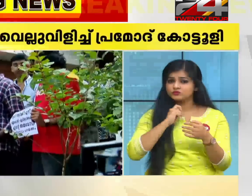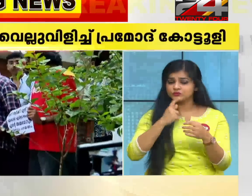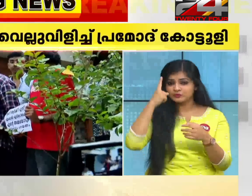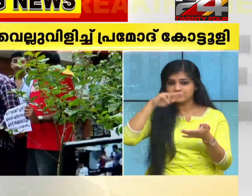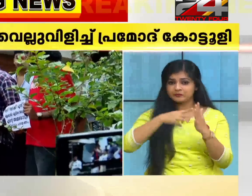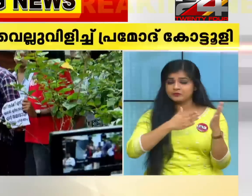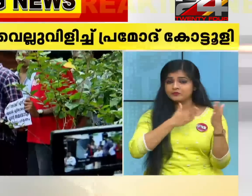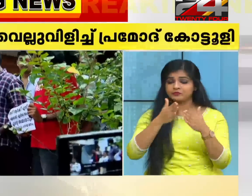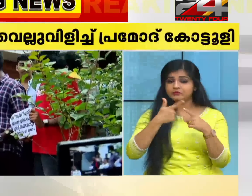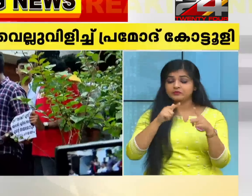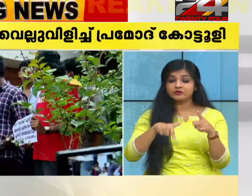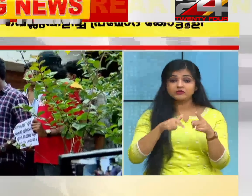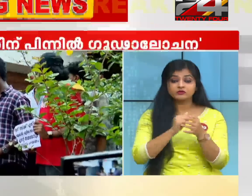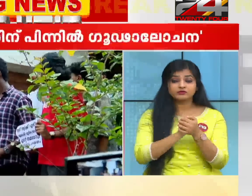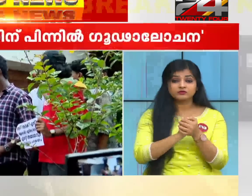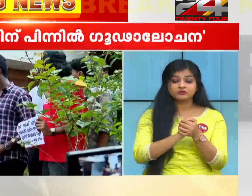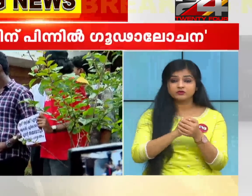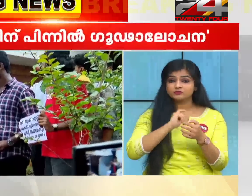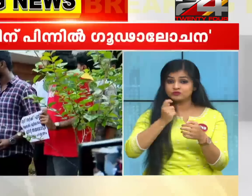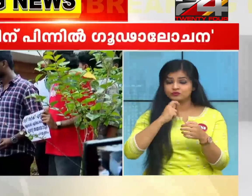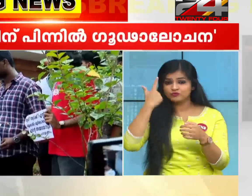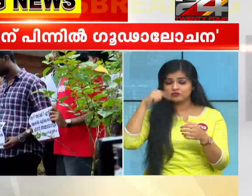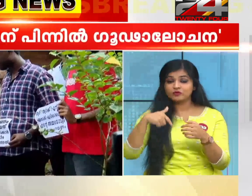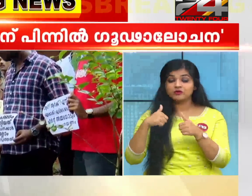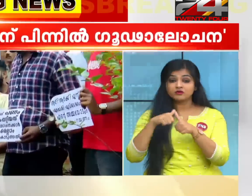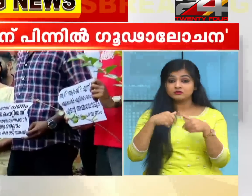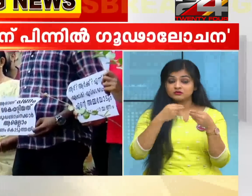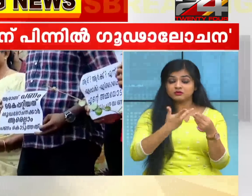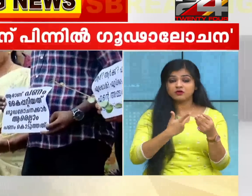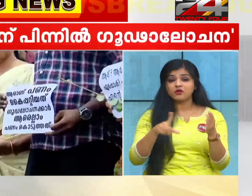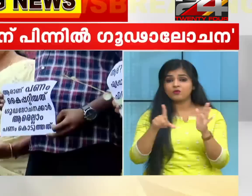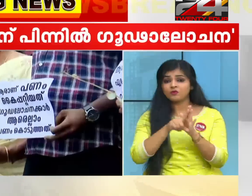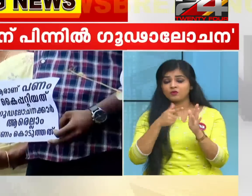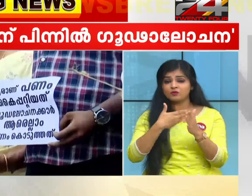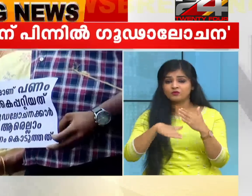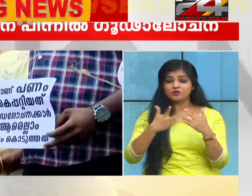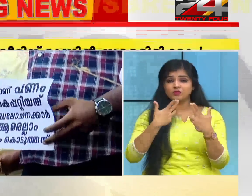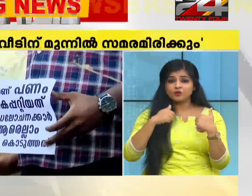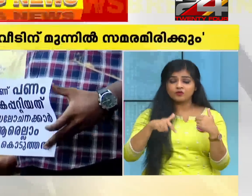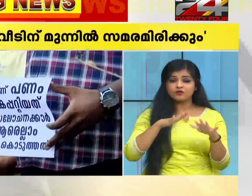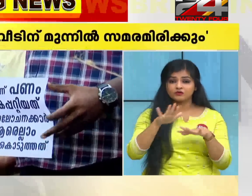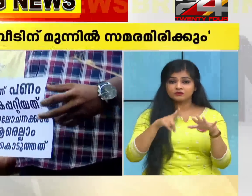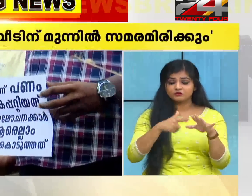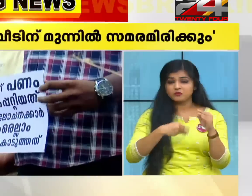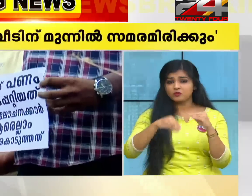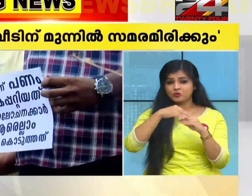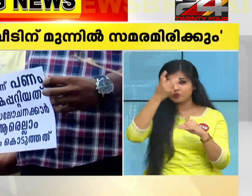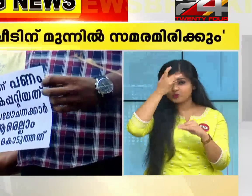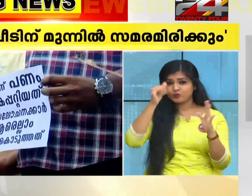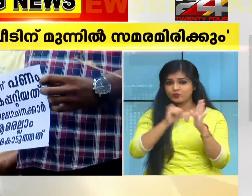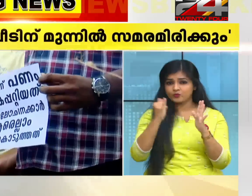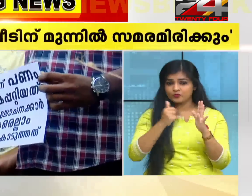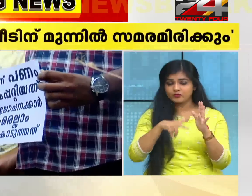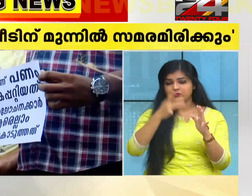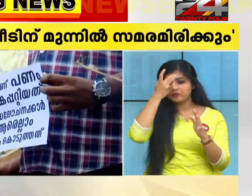തന്നെ ആ രീതിയിലുള്ള ഒരു പ്രതികരണം നൽകിക്കഴിഞ്ഞാൽ അത് മറ്റ് നിയമവശങ്ങളിലേക്ക്, നിയമ നടപടികളിലേക്ക് നീങ്ങുമെന്നുള്ളൊരു കാര്യം അവിടെ നിലനിൽക്കുന്നുണ്ട്.